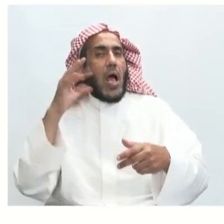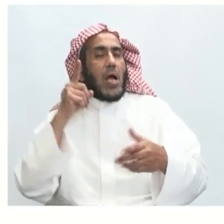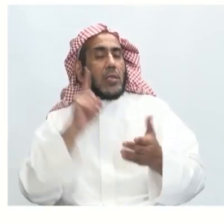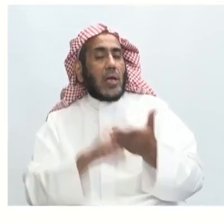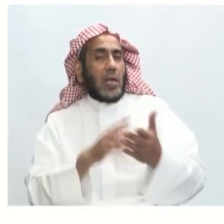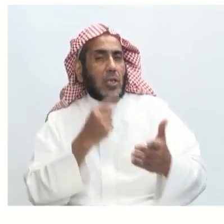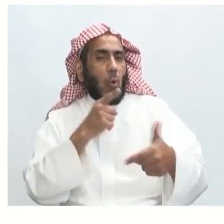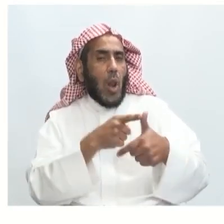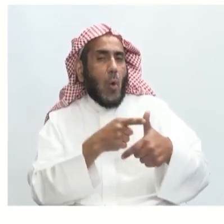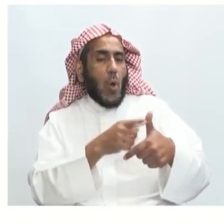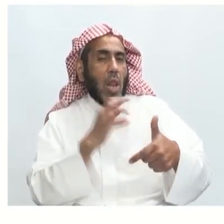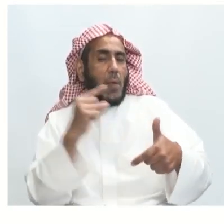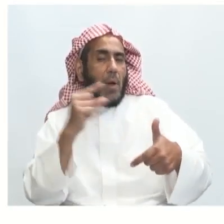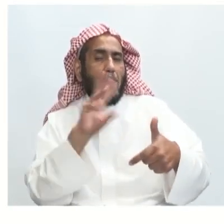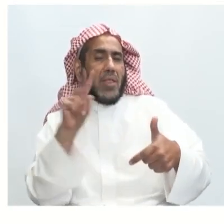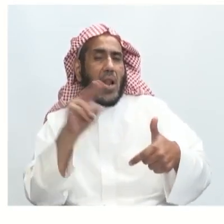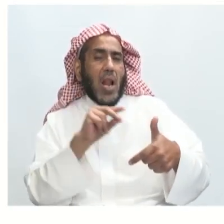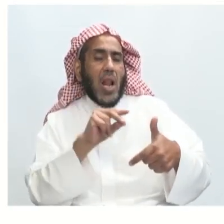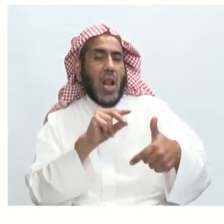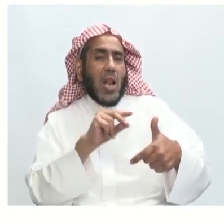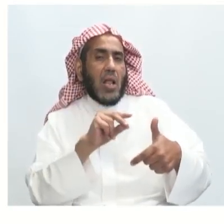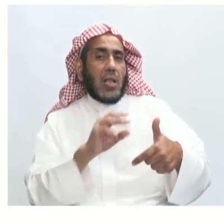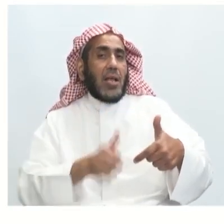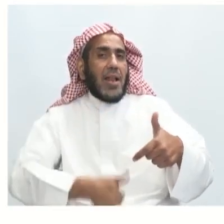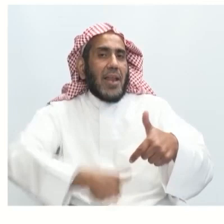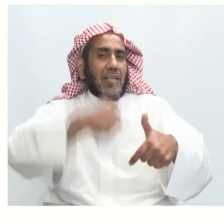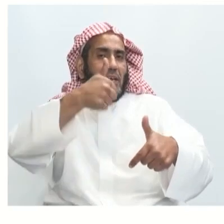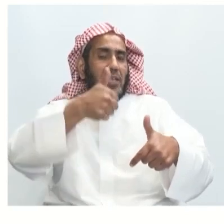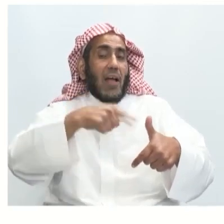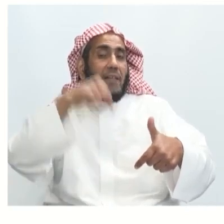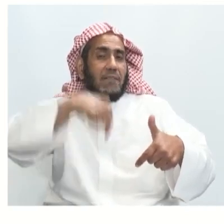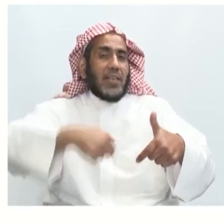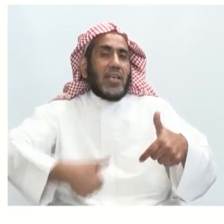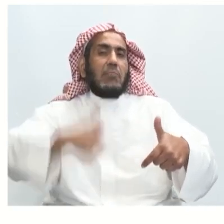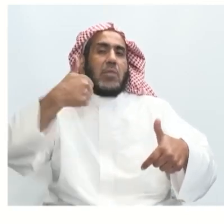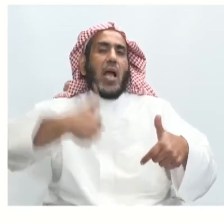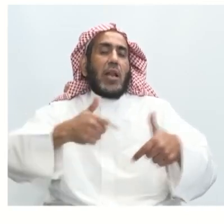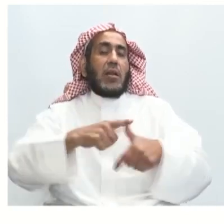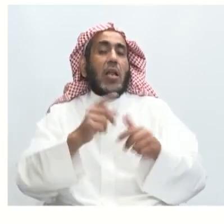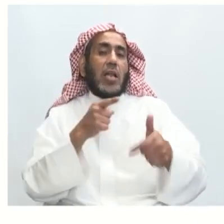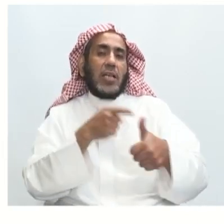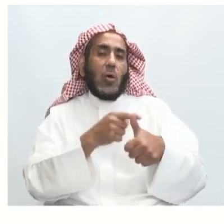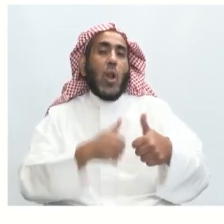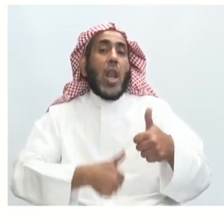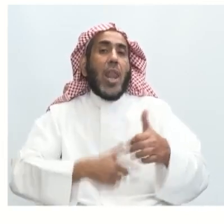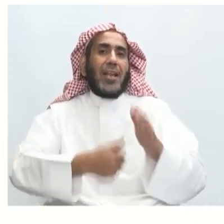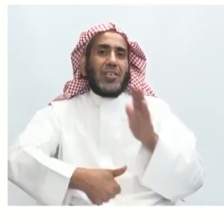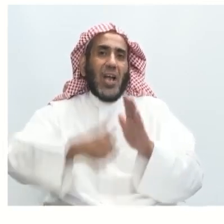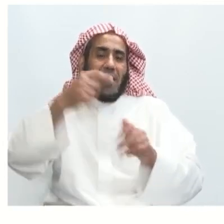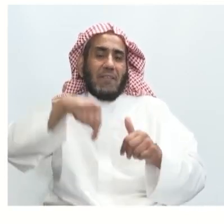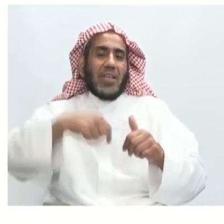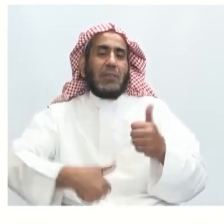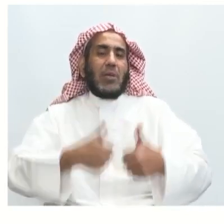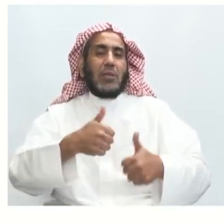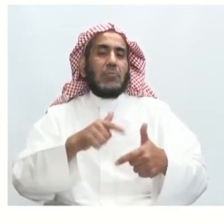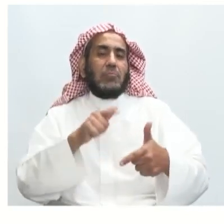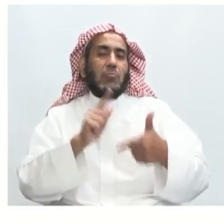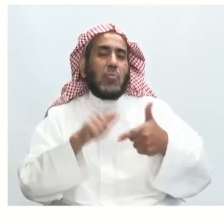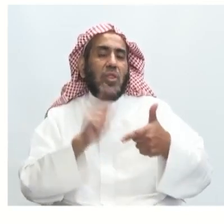انك ستقول الاول عباره مثل نجحت في الامتحان لاحظ نجحت في الامتحان